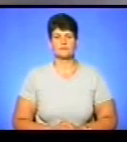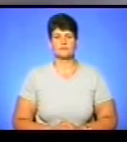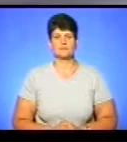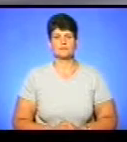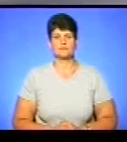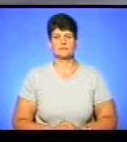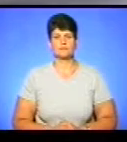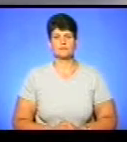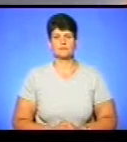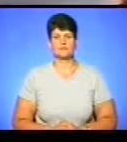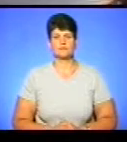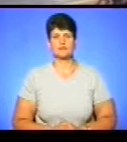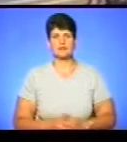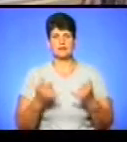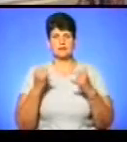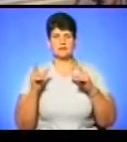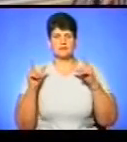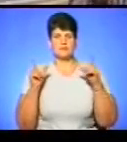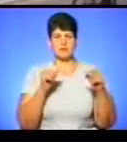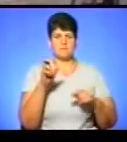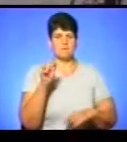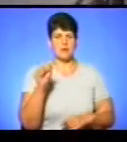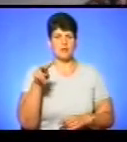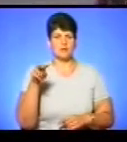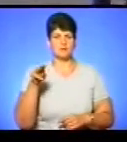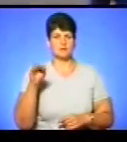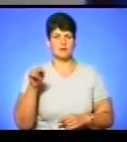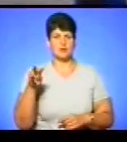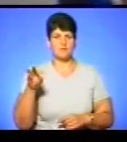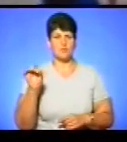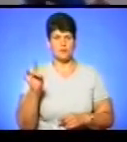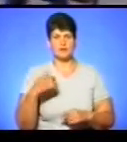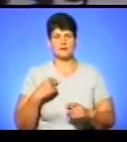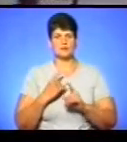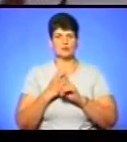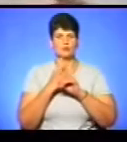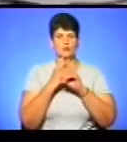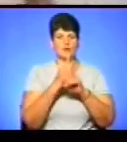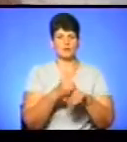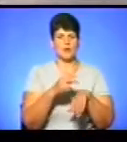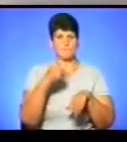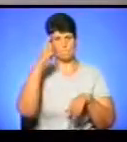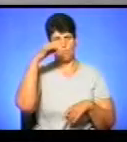Зараз виїжджаємо з Балтимора, їдемо до Вашингтон і нас супроводжує поліція.